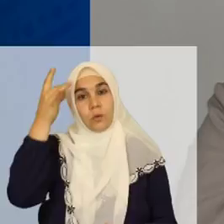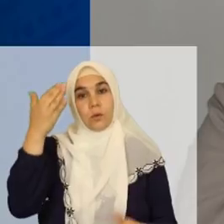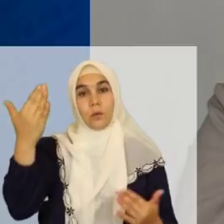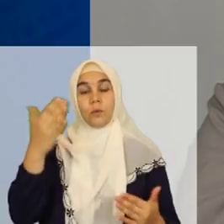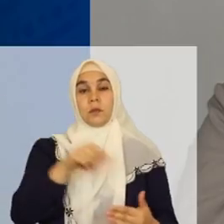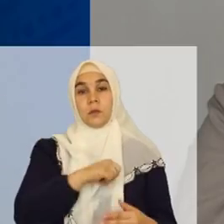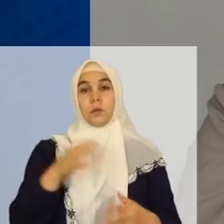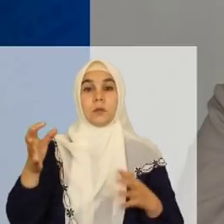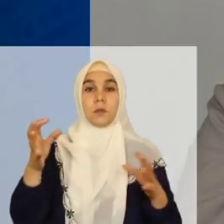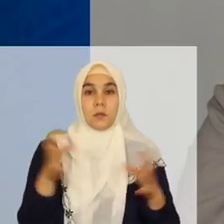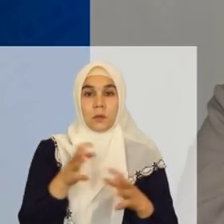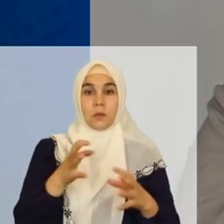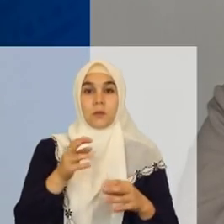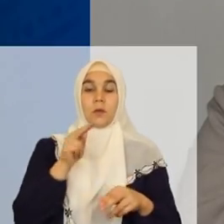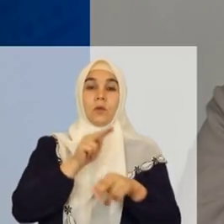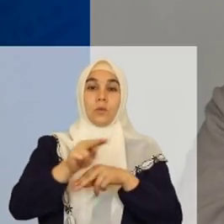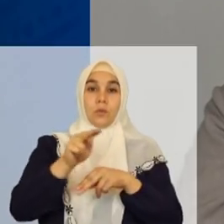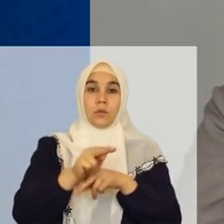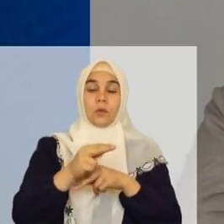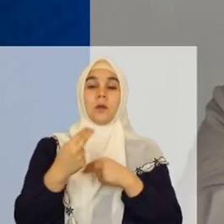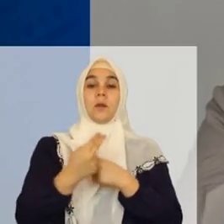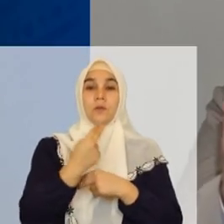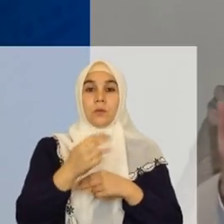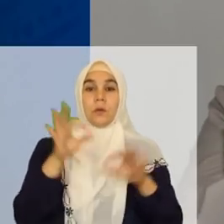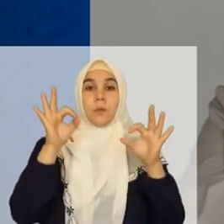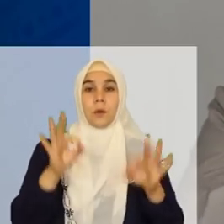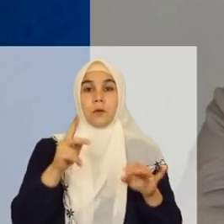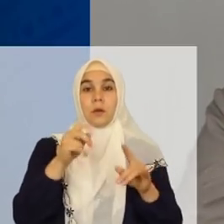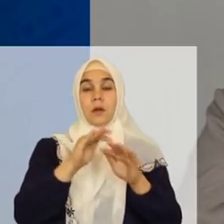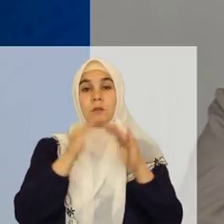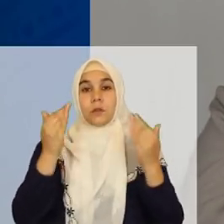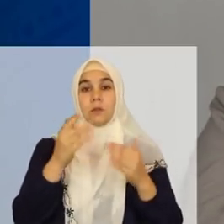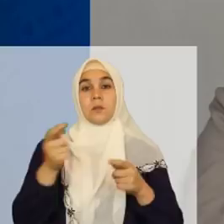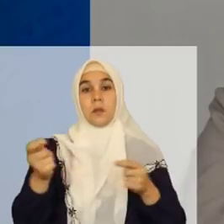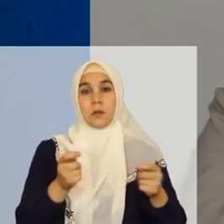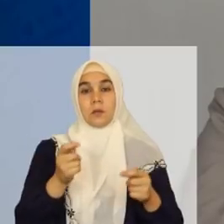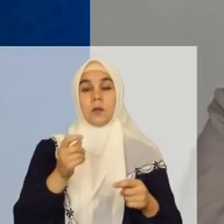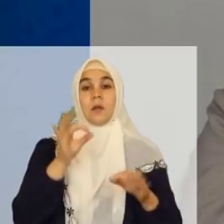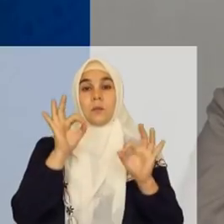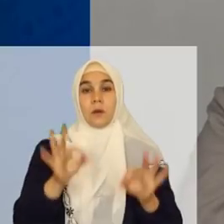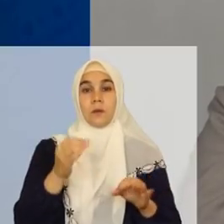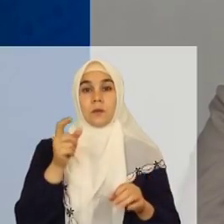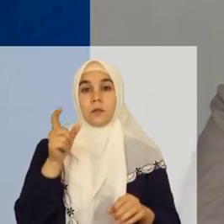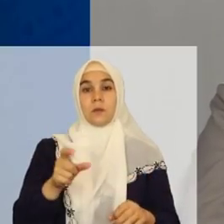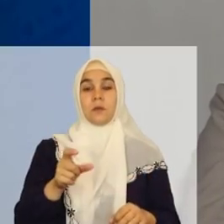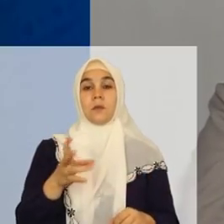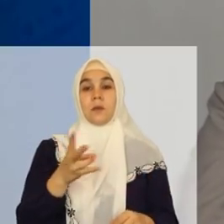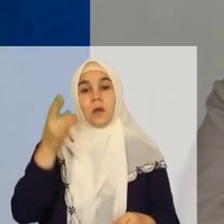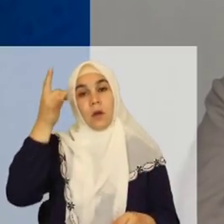odoblarini saqlash ta'lim beriladi. Hajni odoblarini saqlang. Odoblari nima?